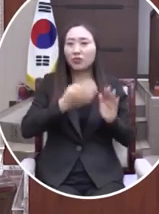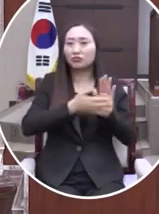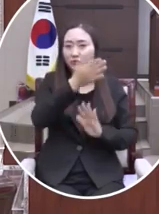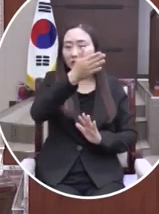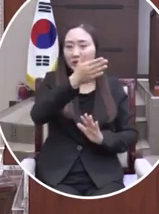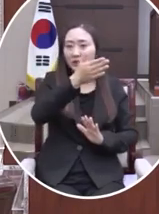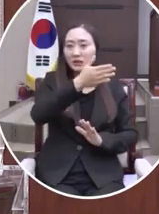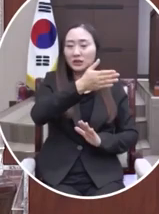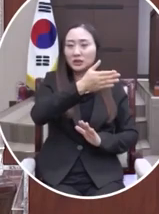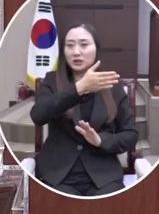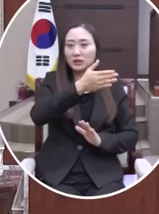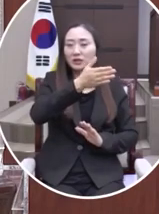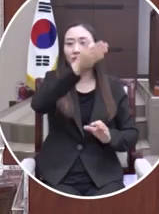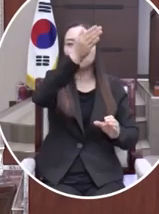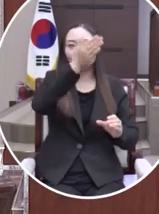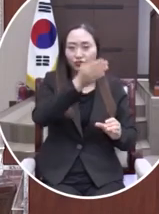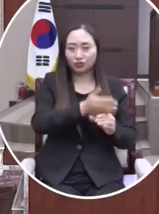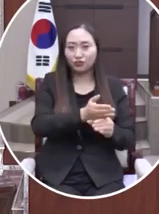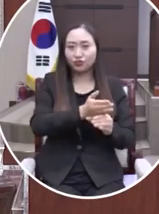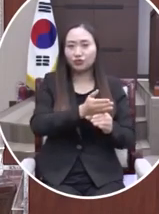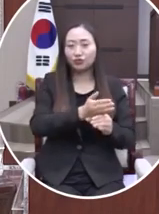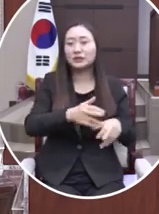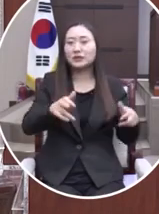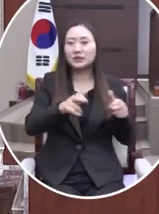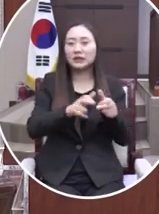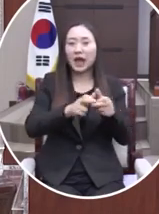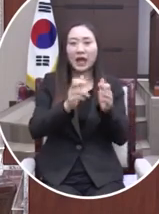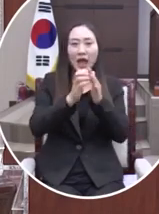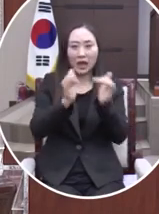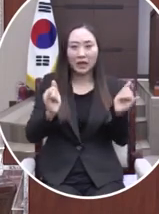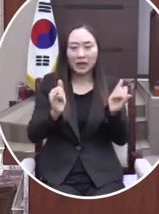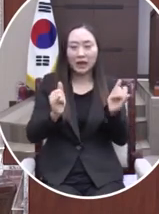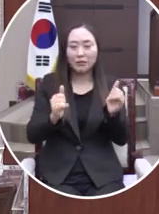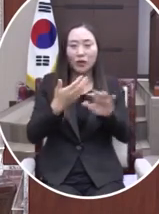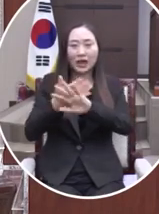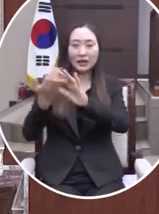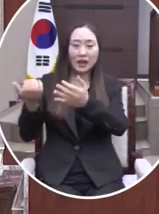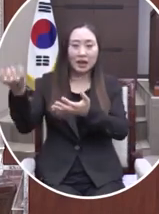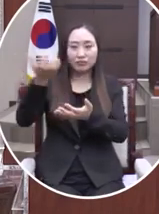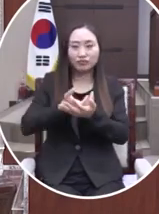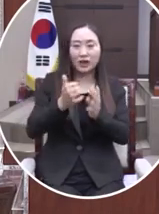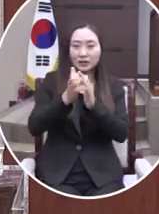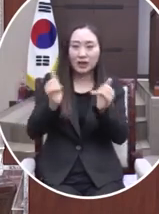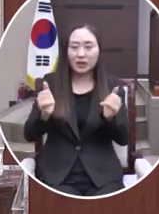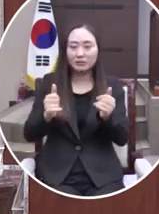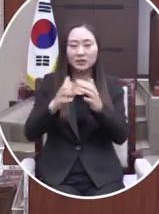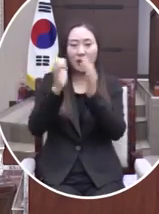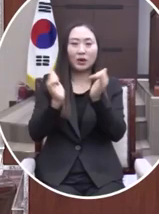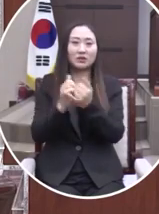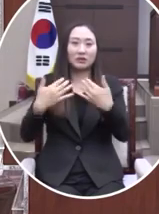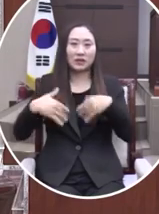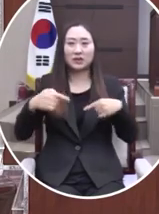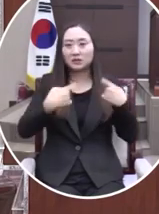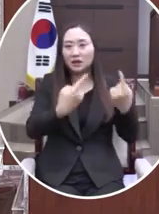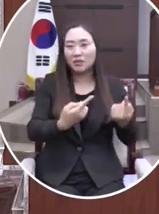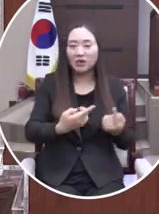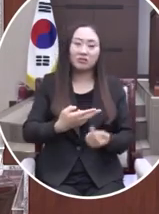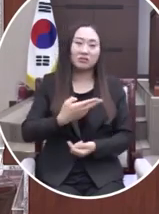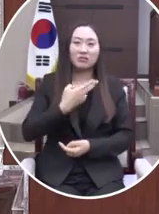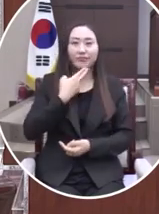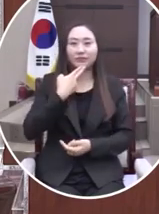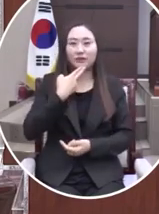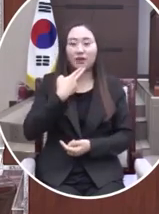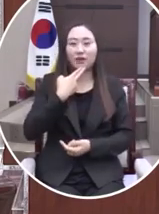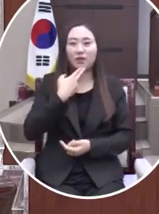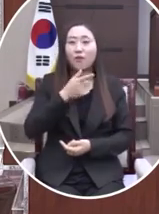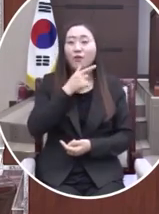중 다수를 차지하고 있는 장애인, 이주민 등 사회적 약자의 참여는 확인하기가 어려웠습니다.